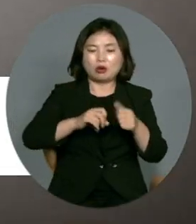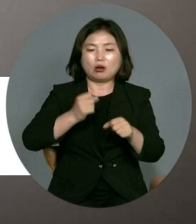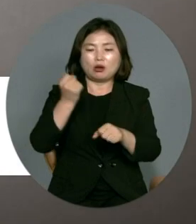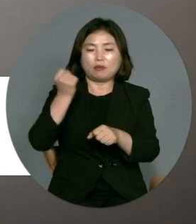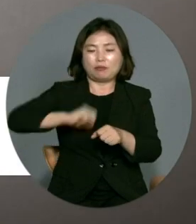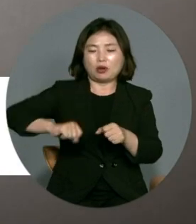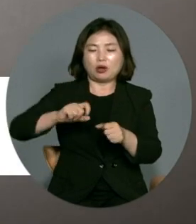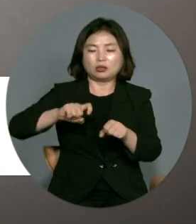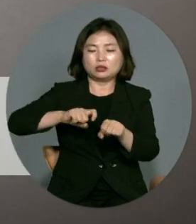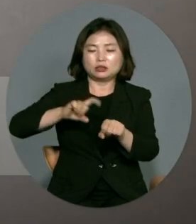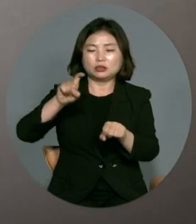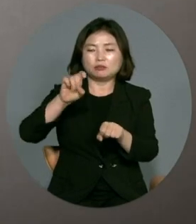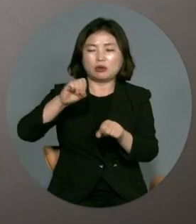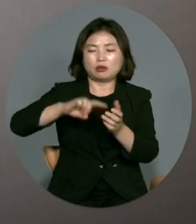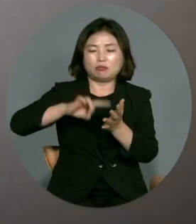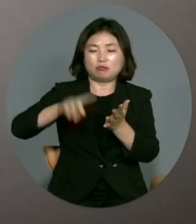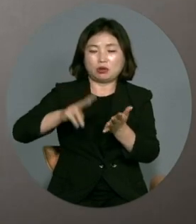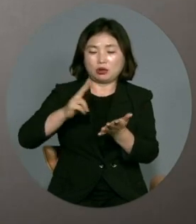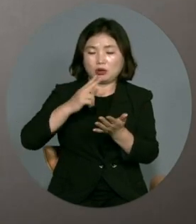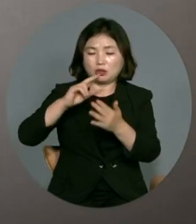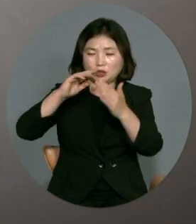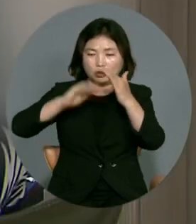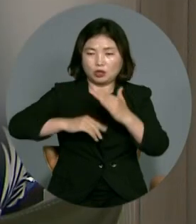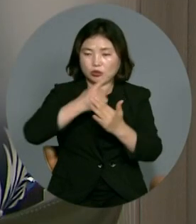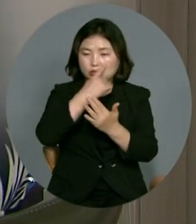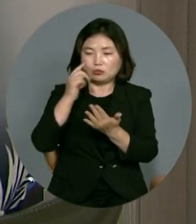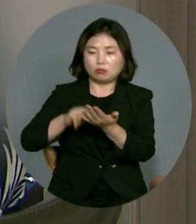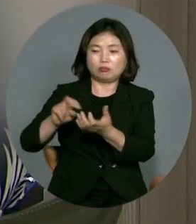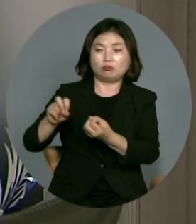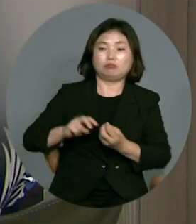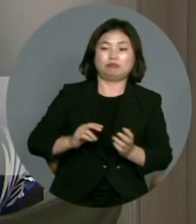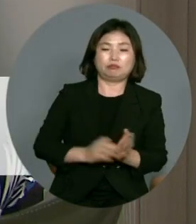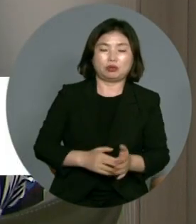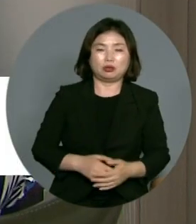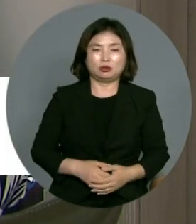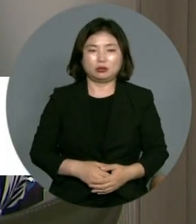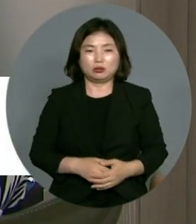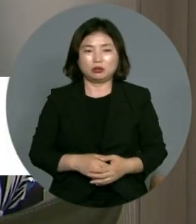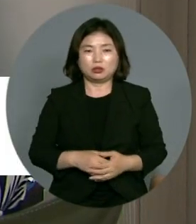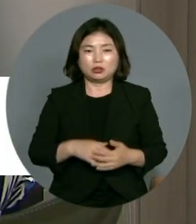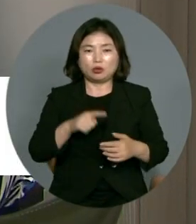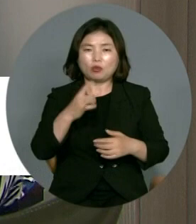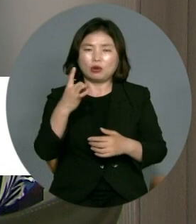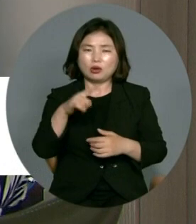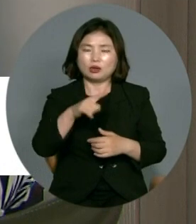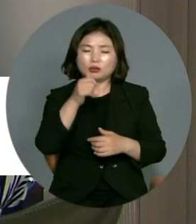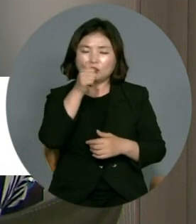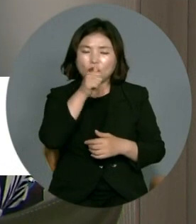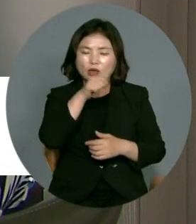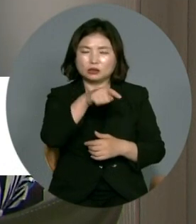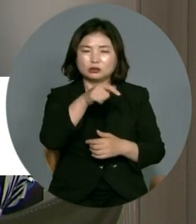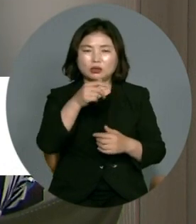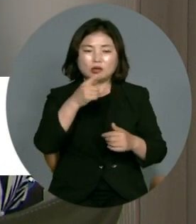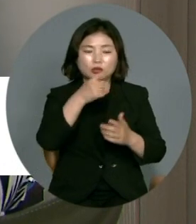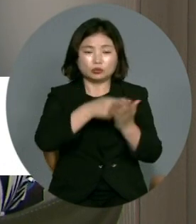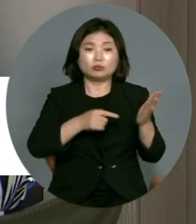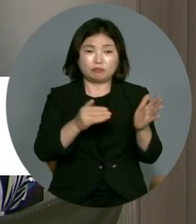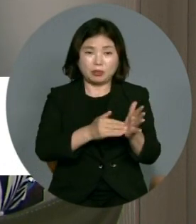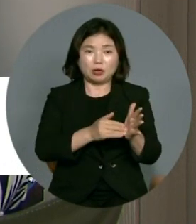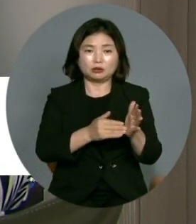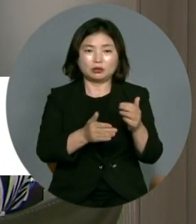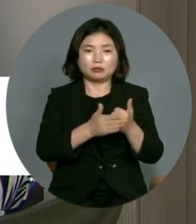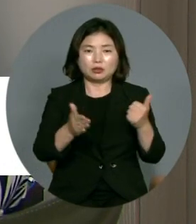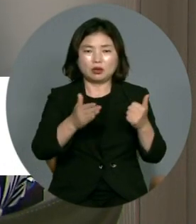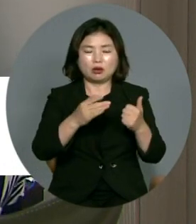위반금을 부과한다는 내용 증명도 받았습니다. 원래 뭐 있었던 애들이고 애들이 중상화 되어 있으니까 뭐